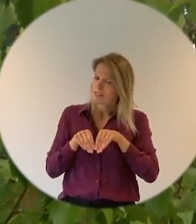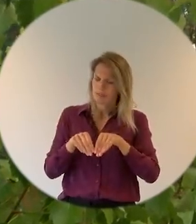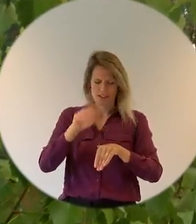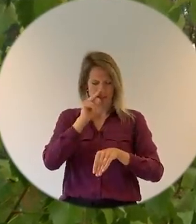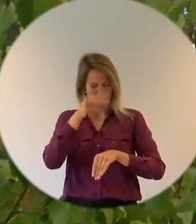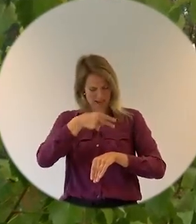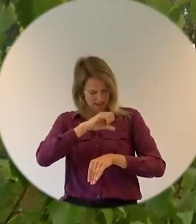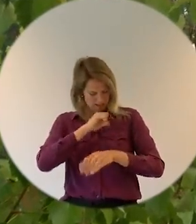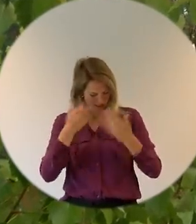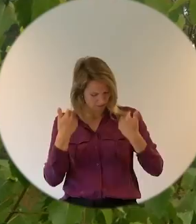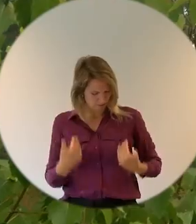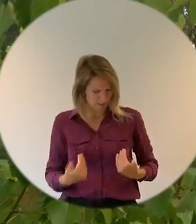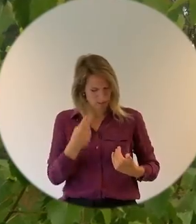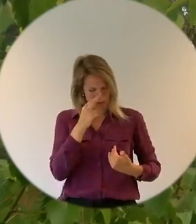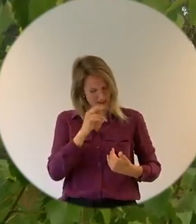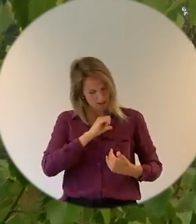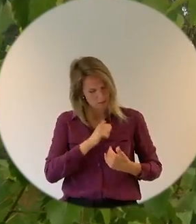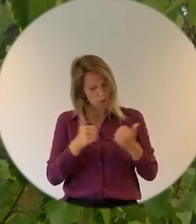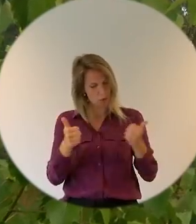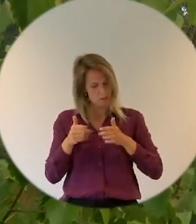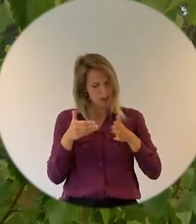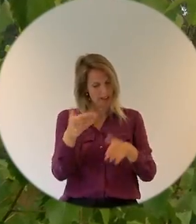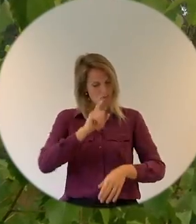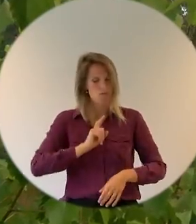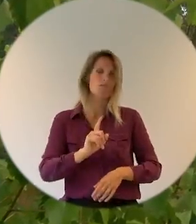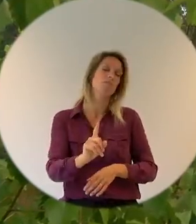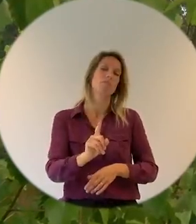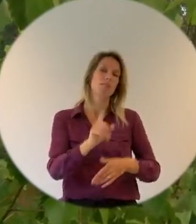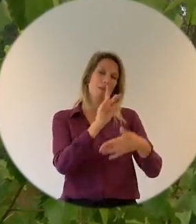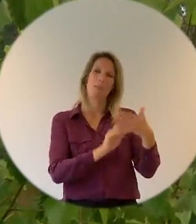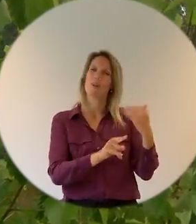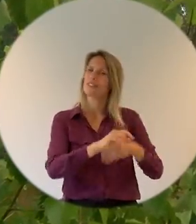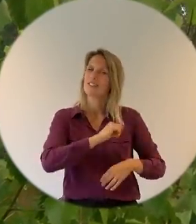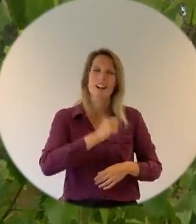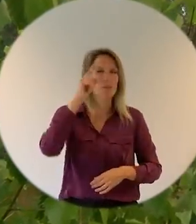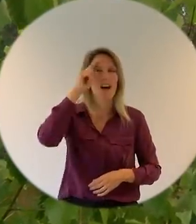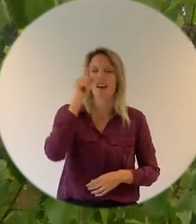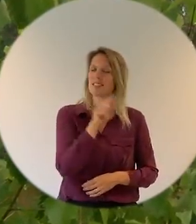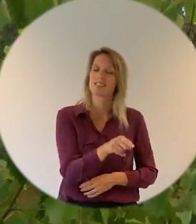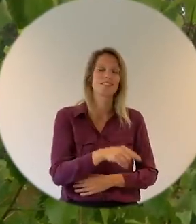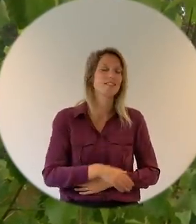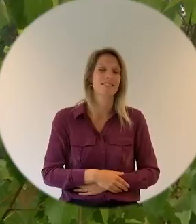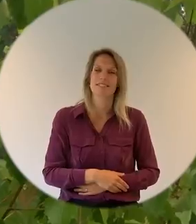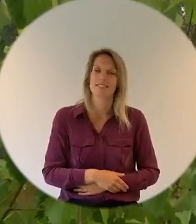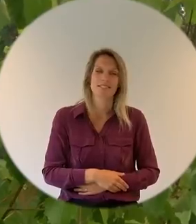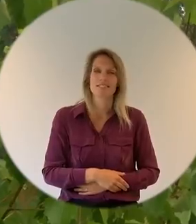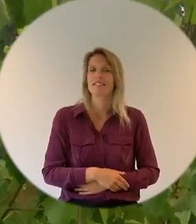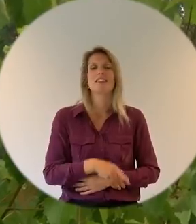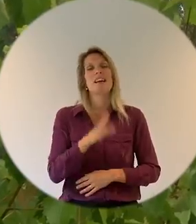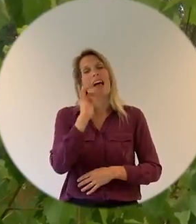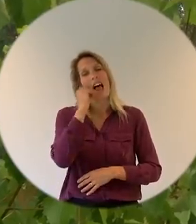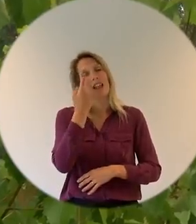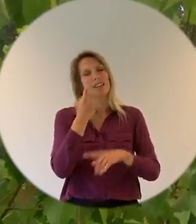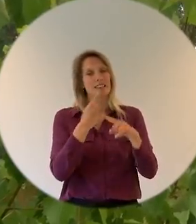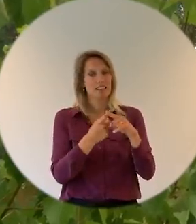op de juiste weg te blijven zitten. Dit bedenkt Paulus niet allemaal zelf. Hij linkt het elke keer weer